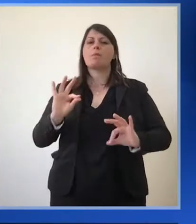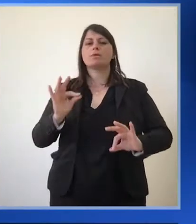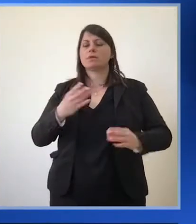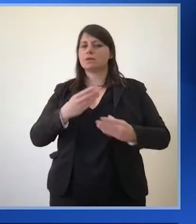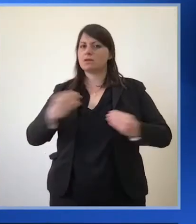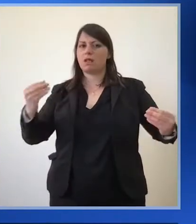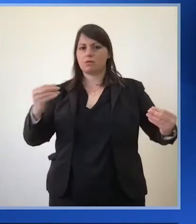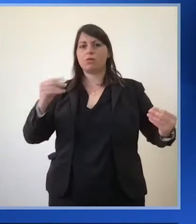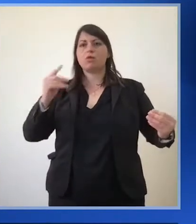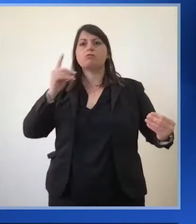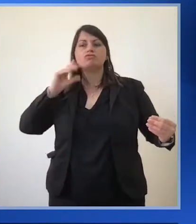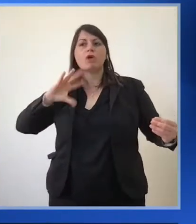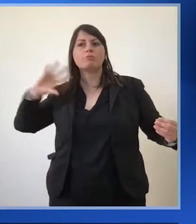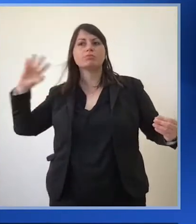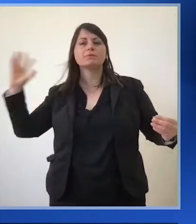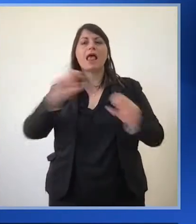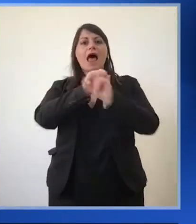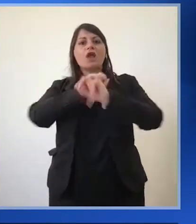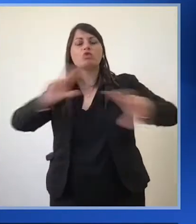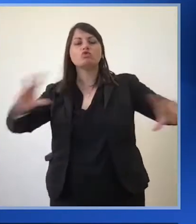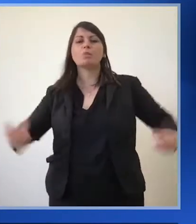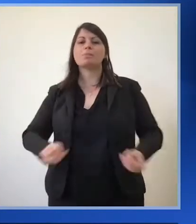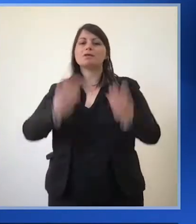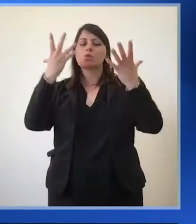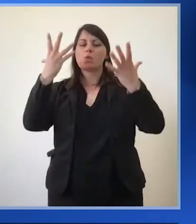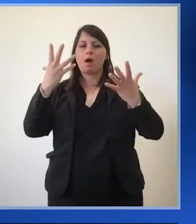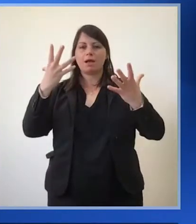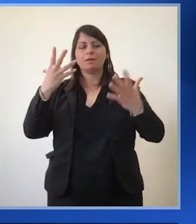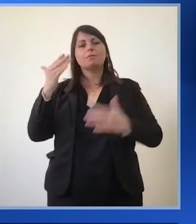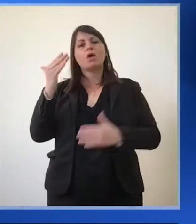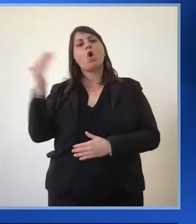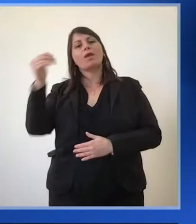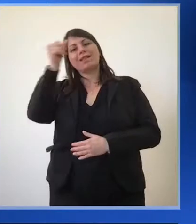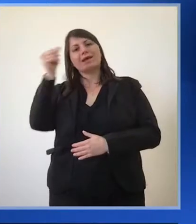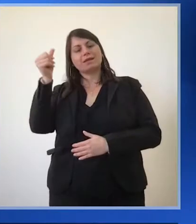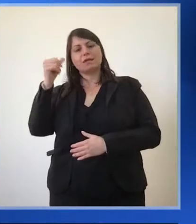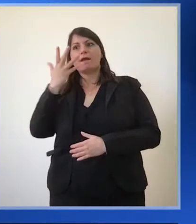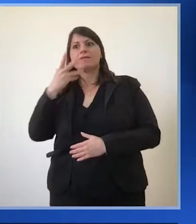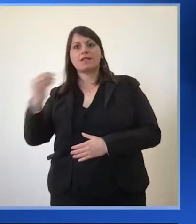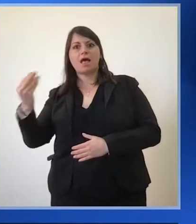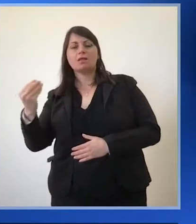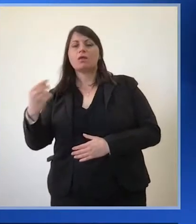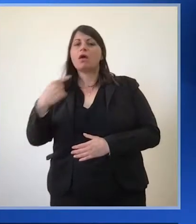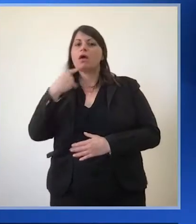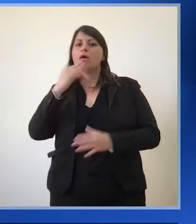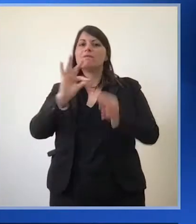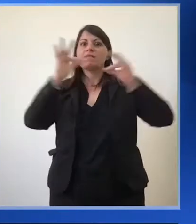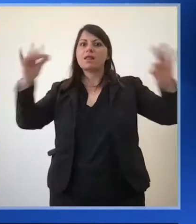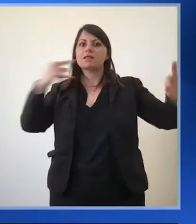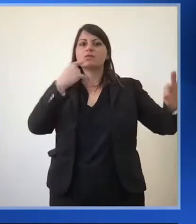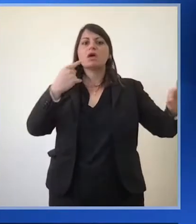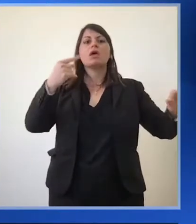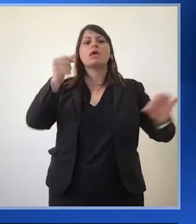all'Oriente cristiano. Cristo è risorto, è veramente risorto.